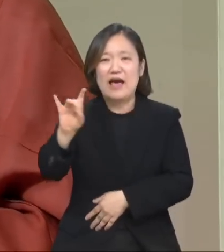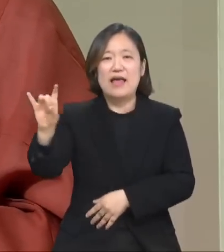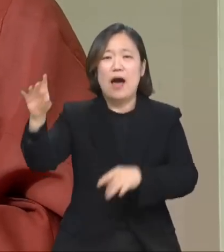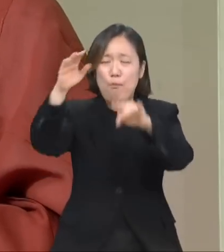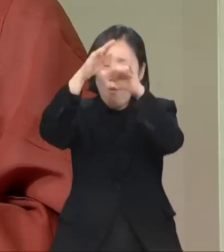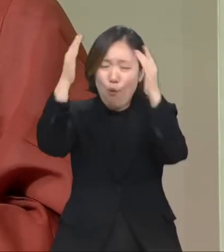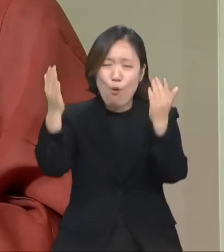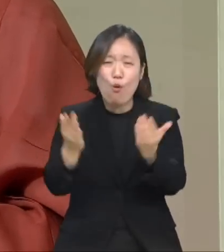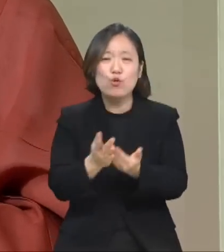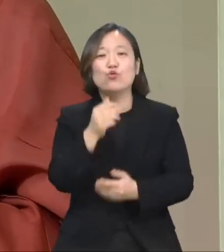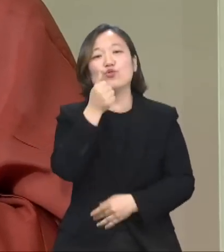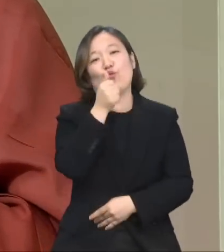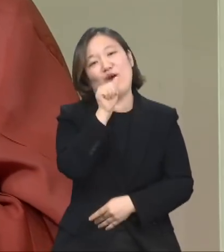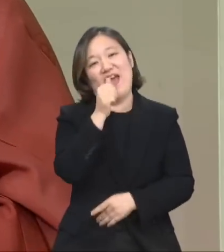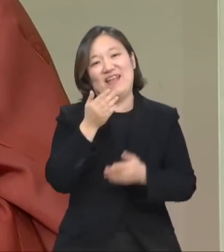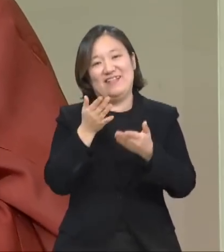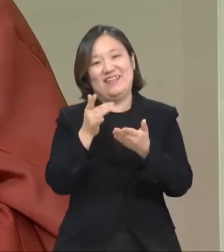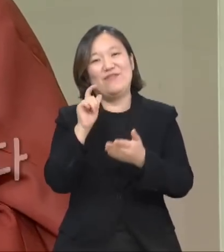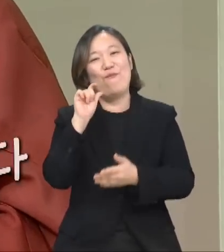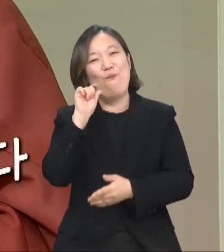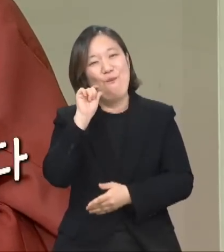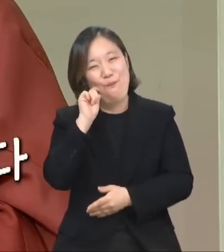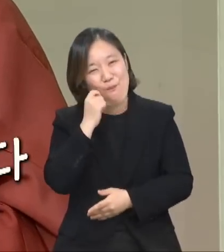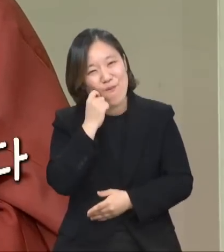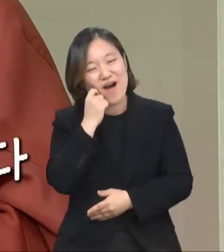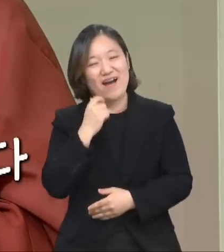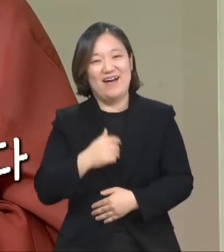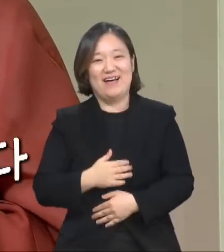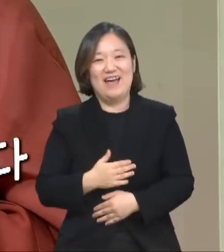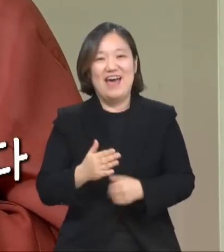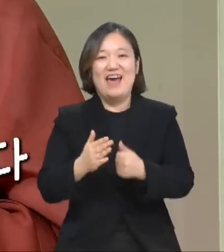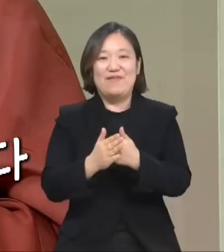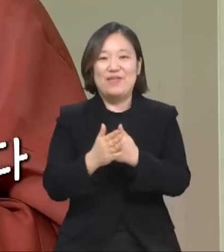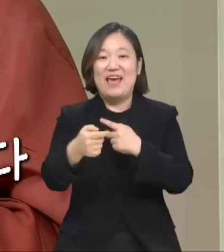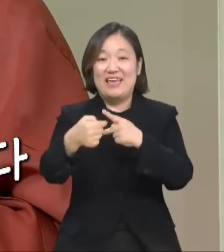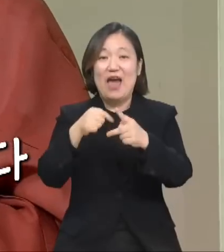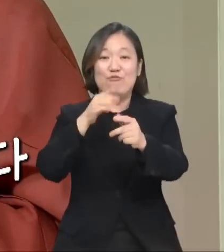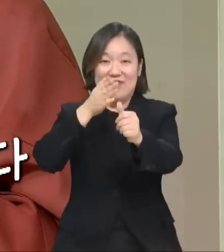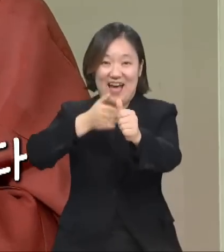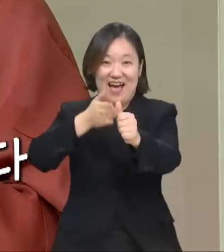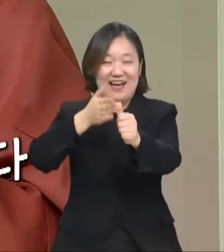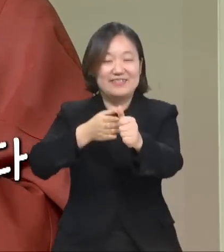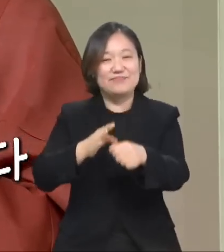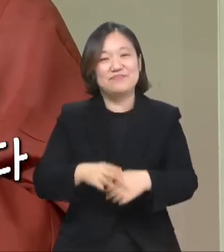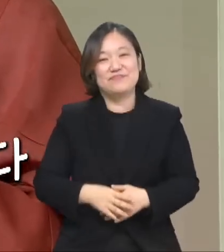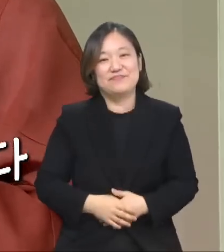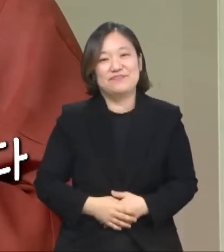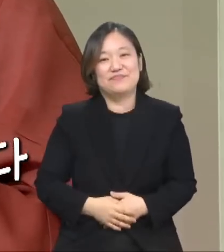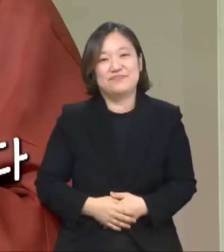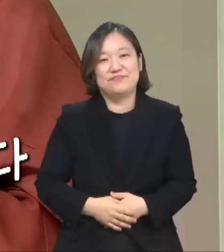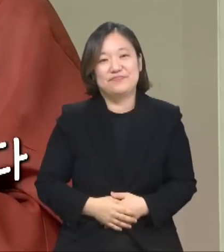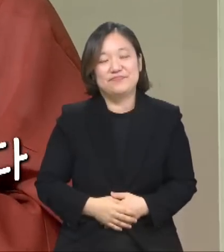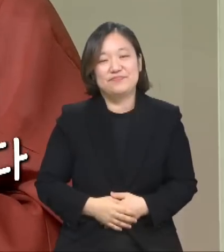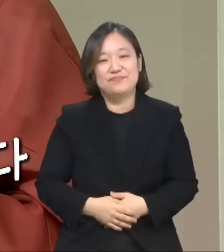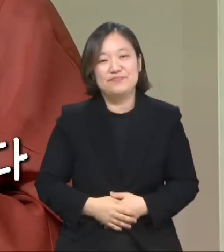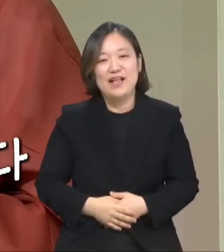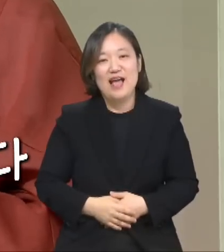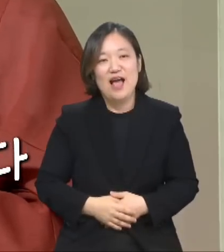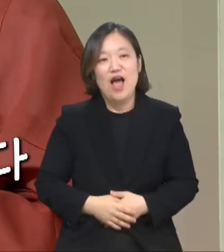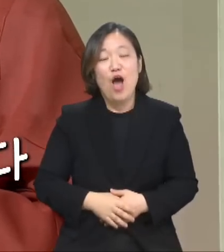소개해 드리기가 어렵습니다 그래서 그런 부분은 양의 바랍니다 자 오늘 또 어느